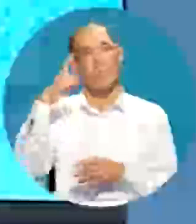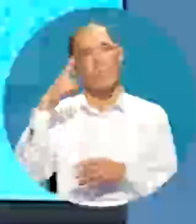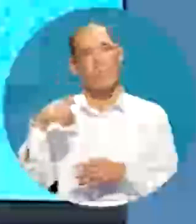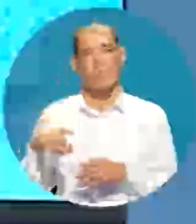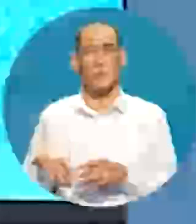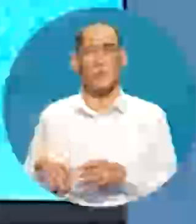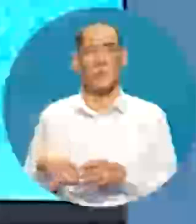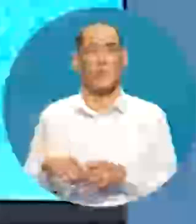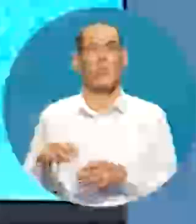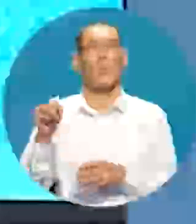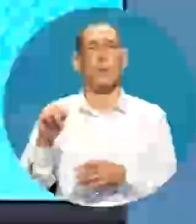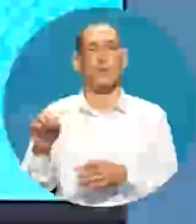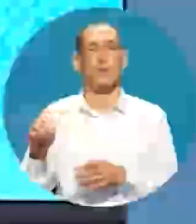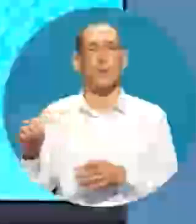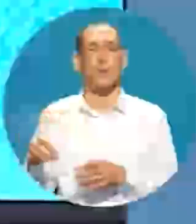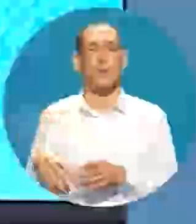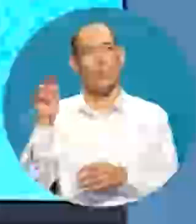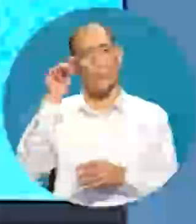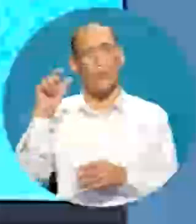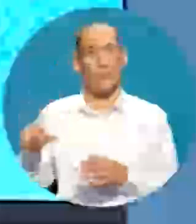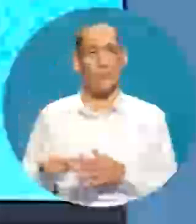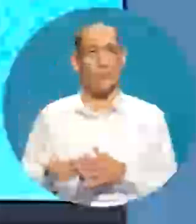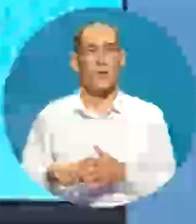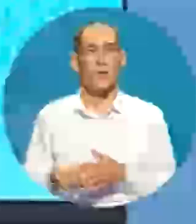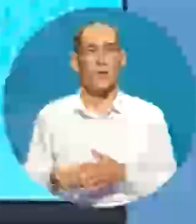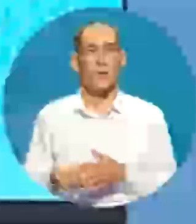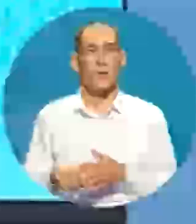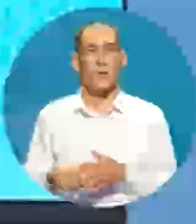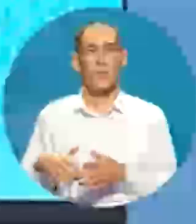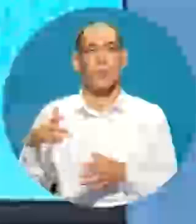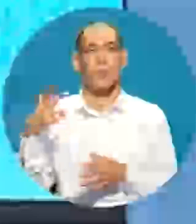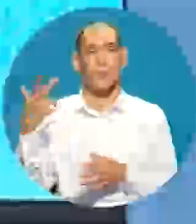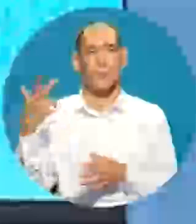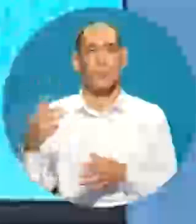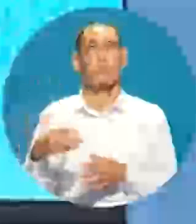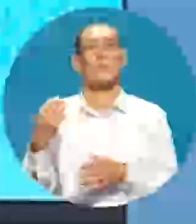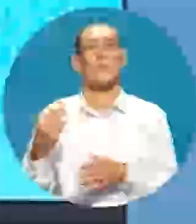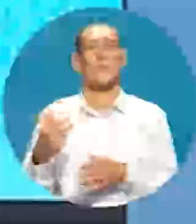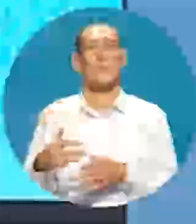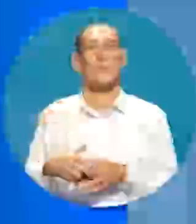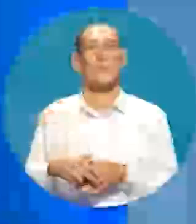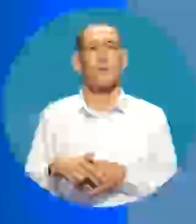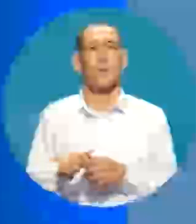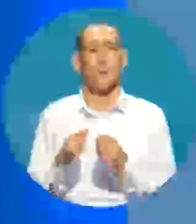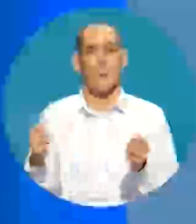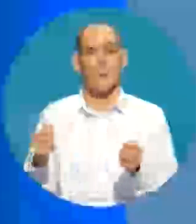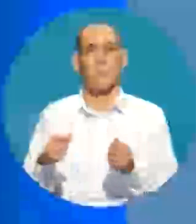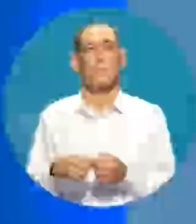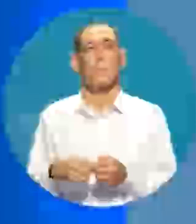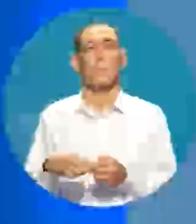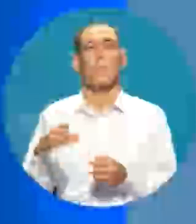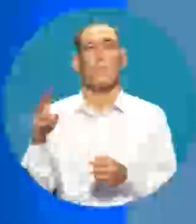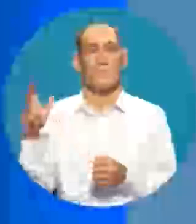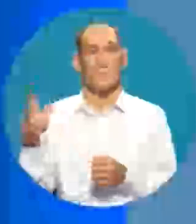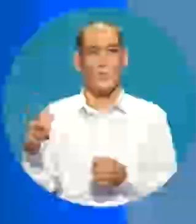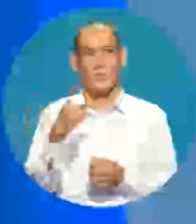mertte esletip ötsem. Uruşkanı ıslau ışın oquşlar, üç barmağımızda aşıp, uruşkanı barmaqlar